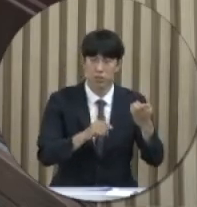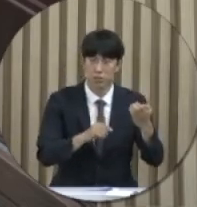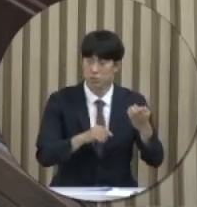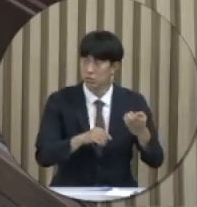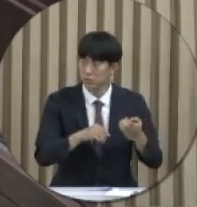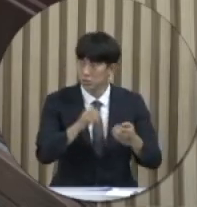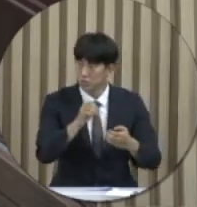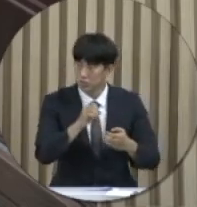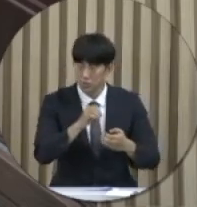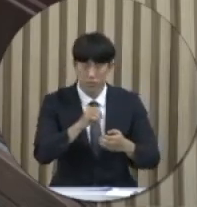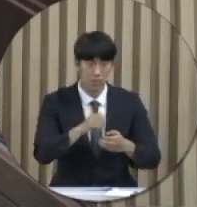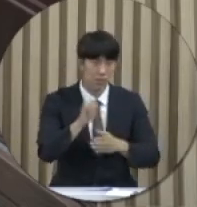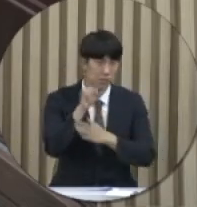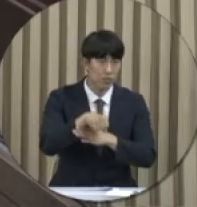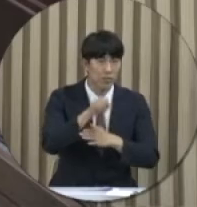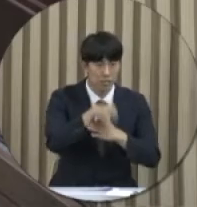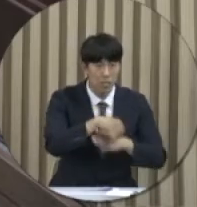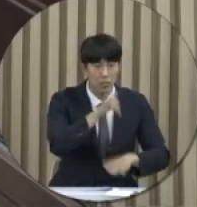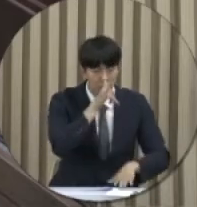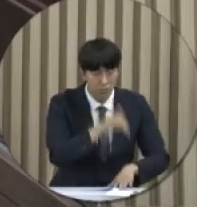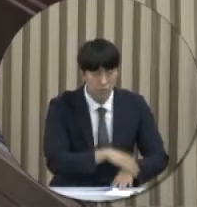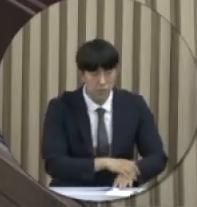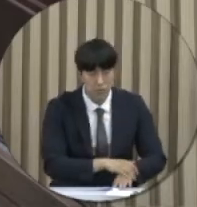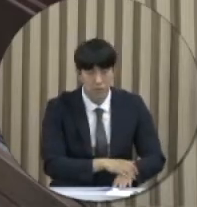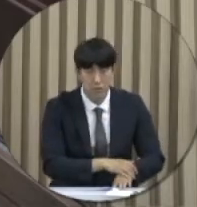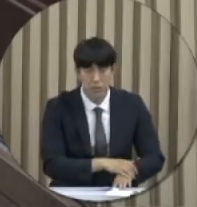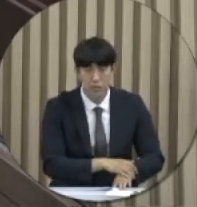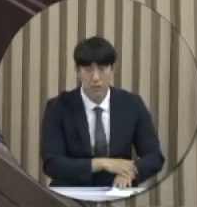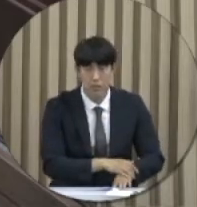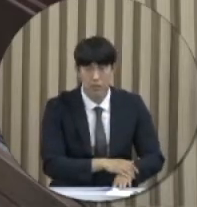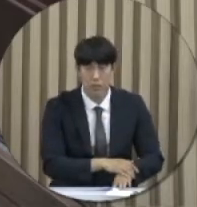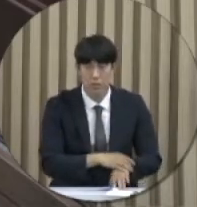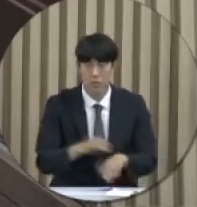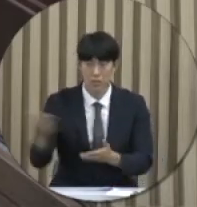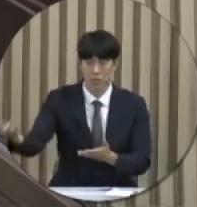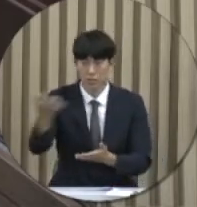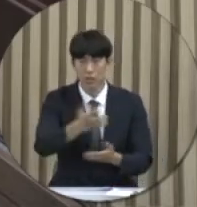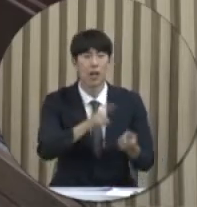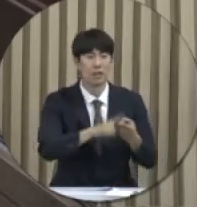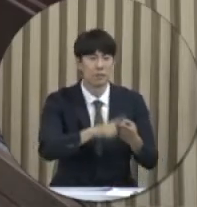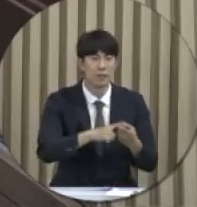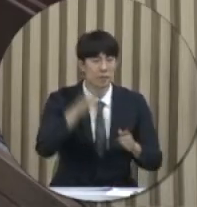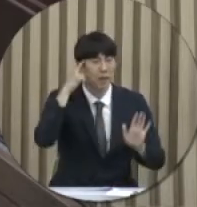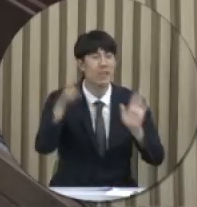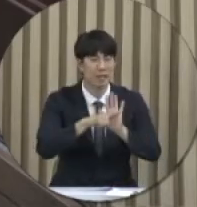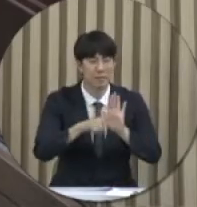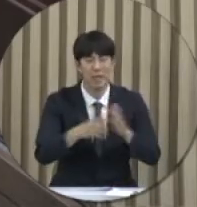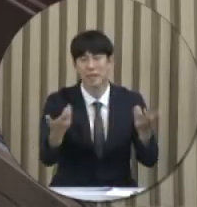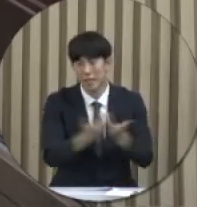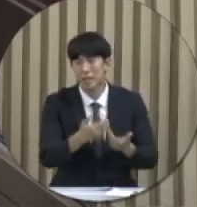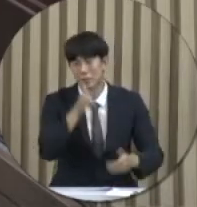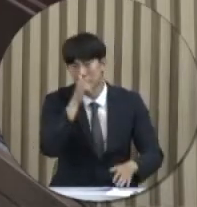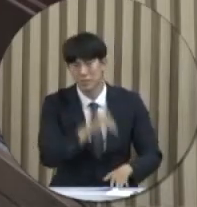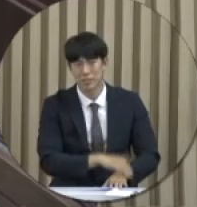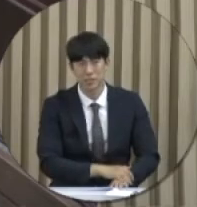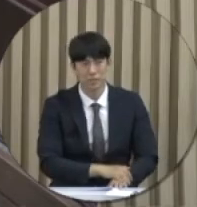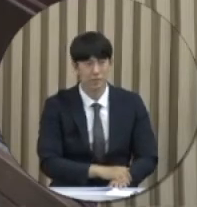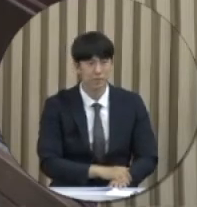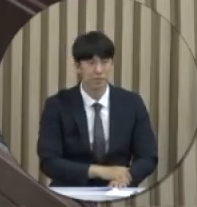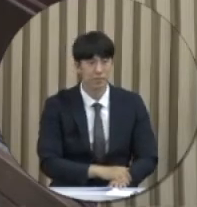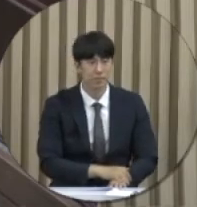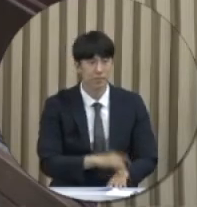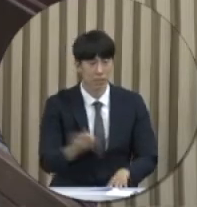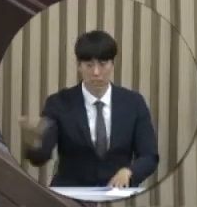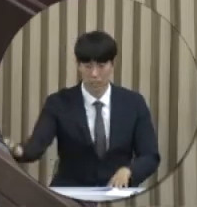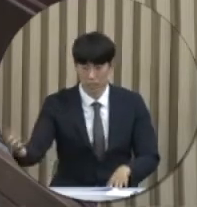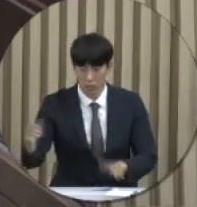마찬가지로 80, 90% 정도 되는 많은 시민분들께서 이 이전하는 거에 대해 반대를 하고 계신데요. 이